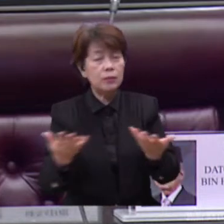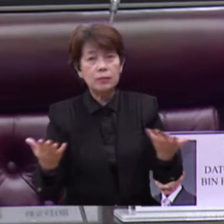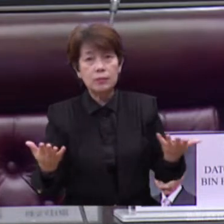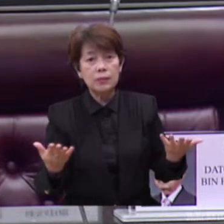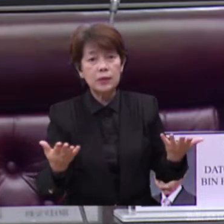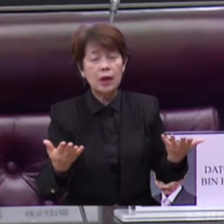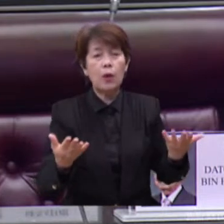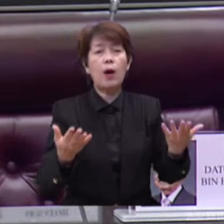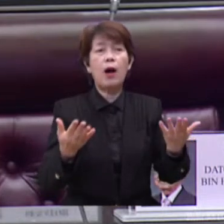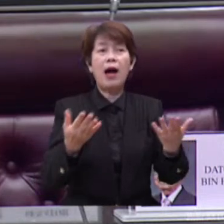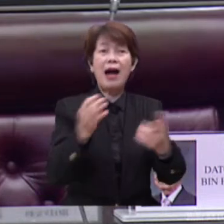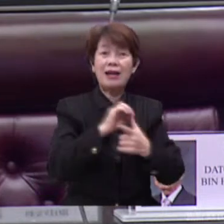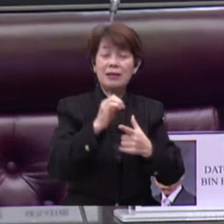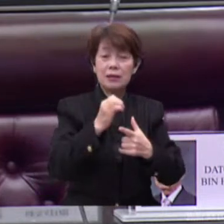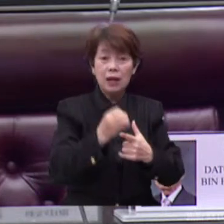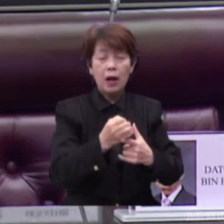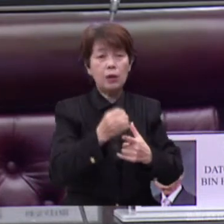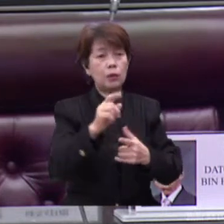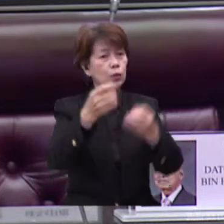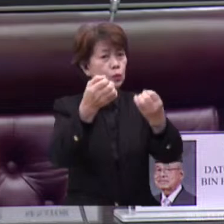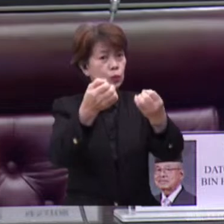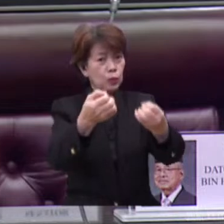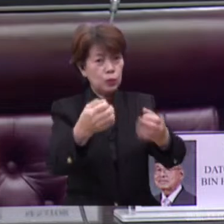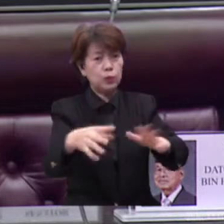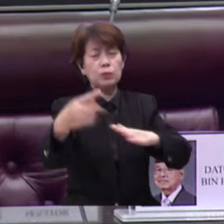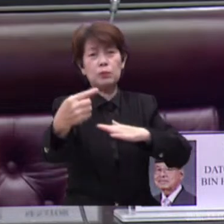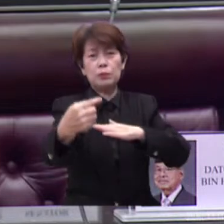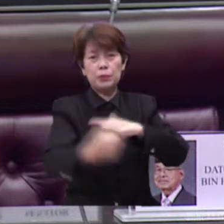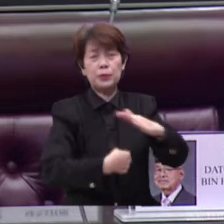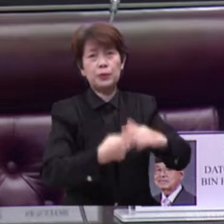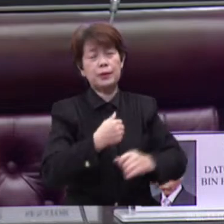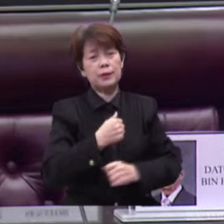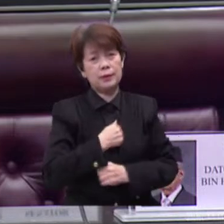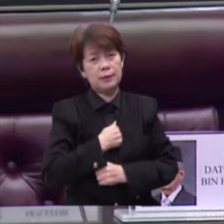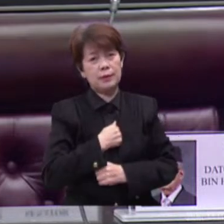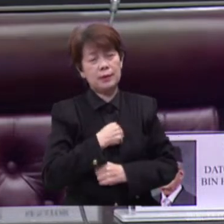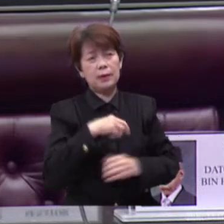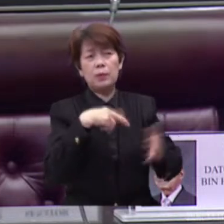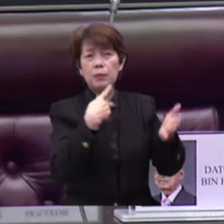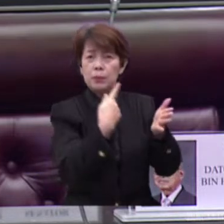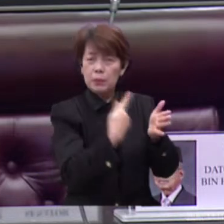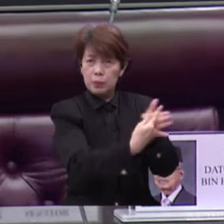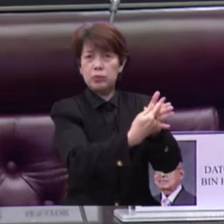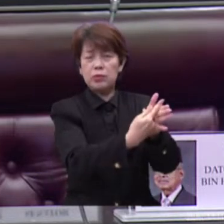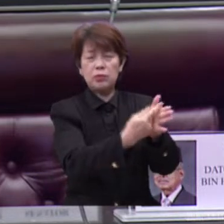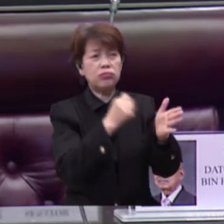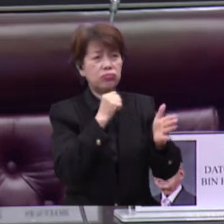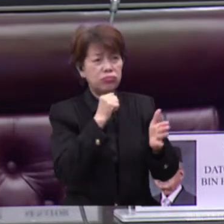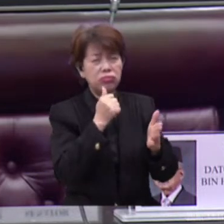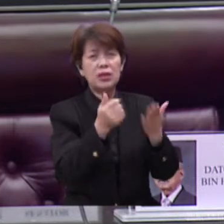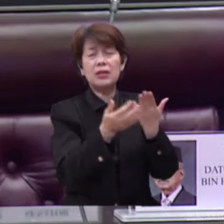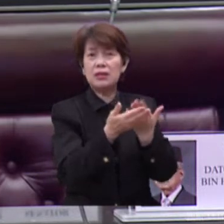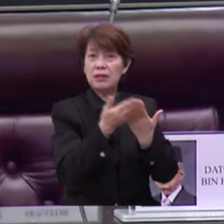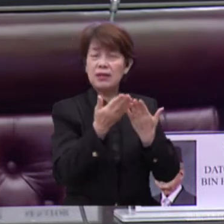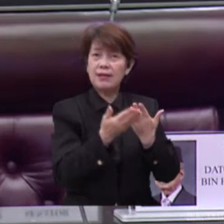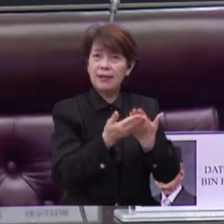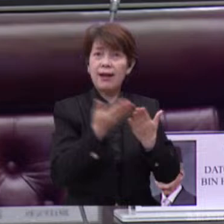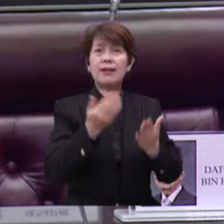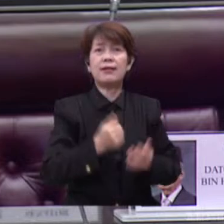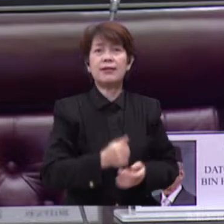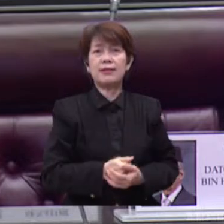membunuh diri ini pembuktian ini bukan satu kerja yang mudah cuma kita sekarang nih